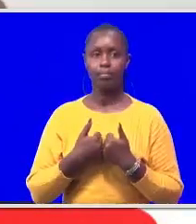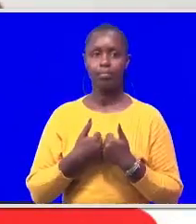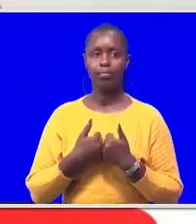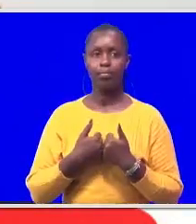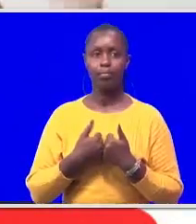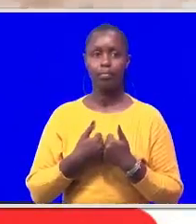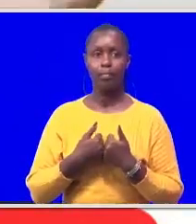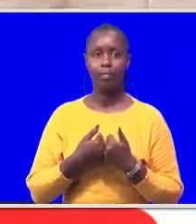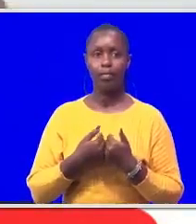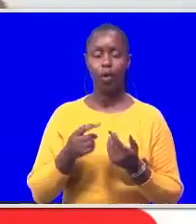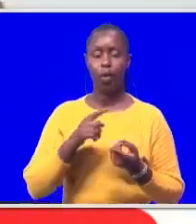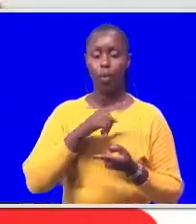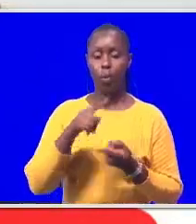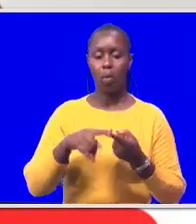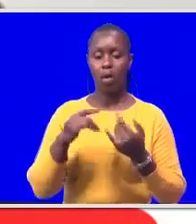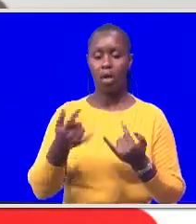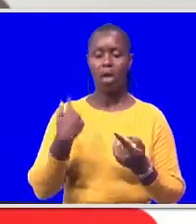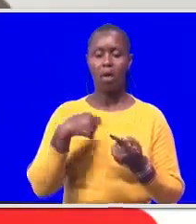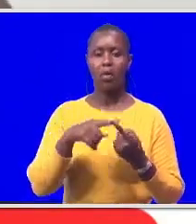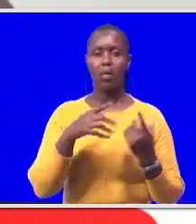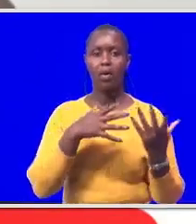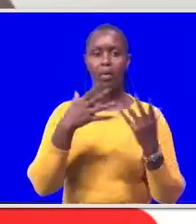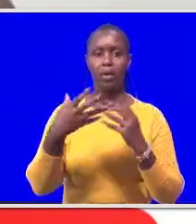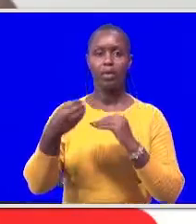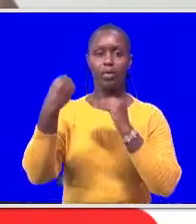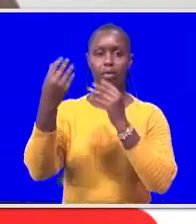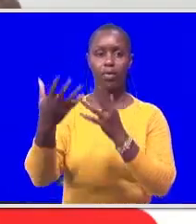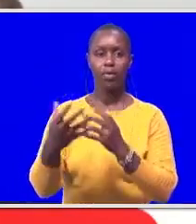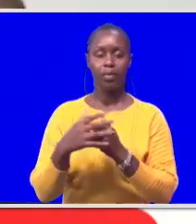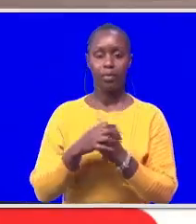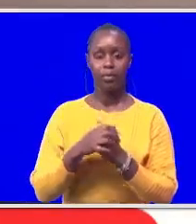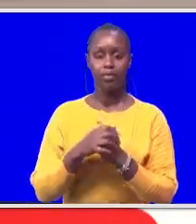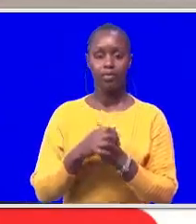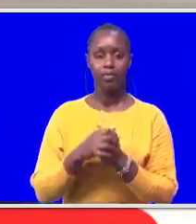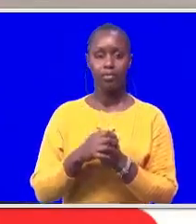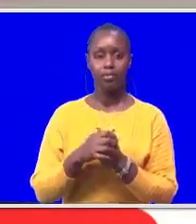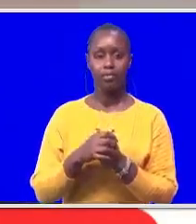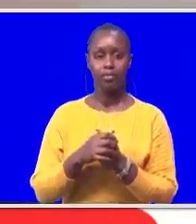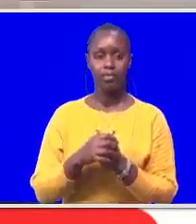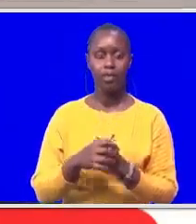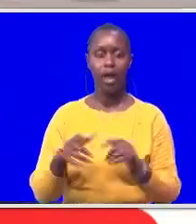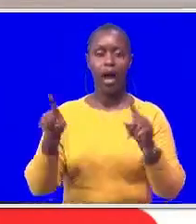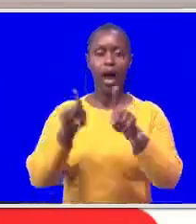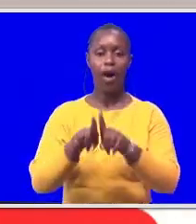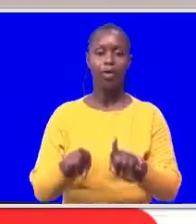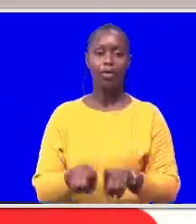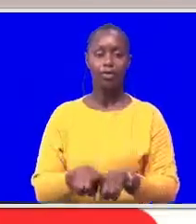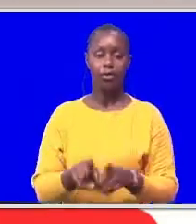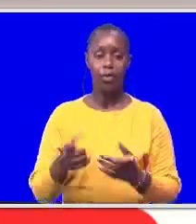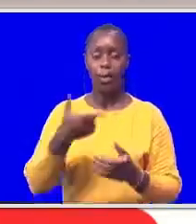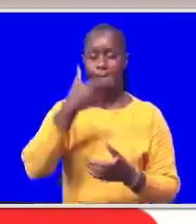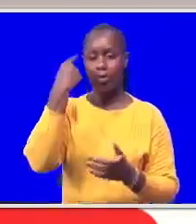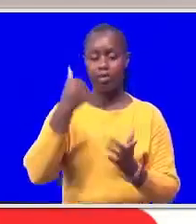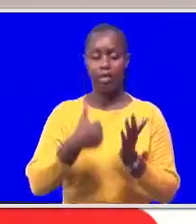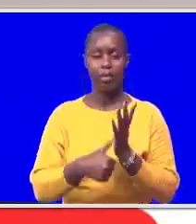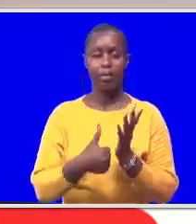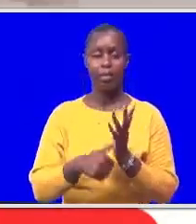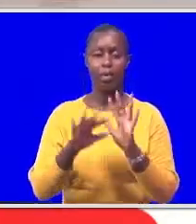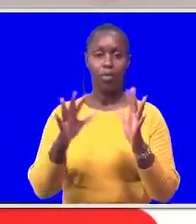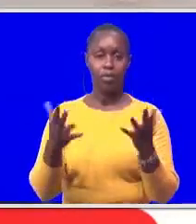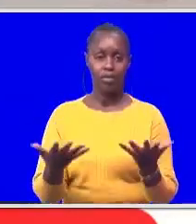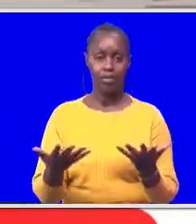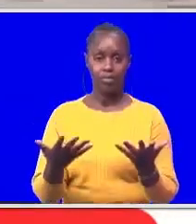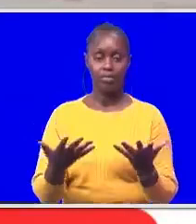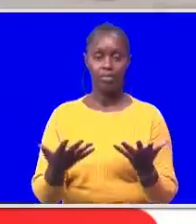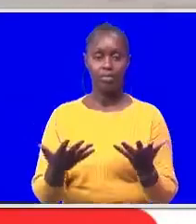25. Sasa wakati sasa tumeenda safari, tukaanza safari. Alafu ile shida ilikuwa pale, sasa boti